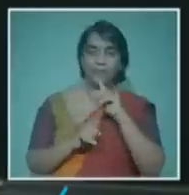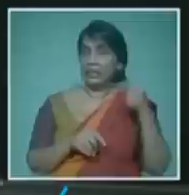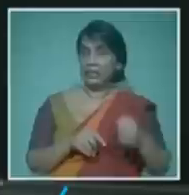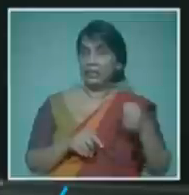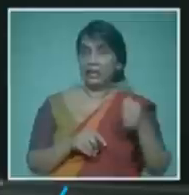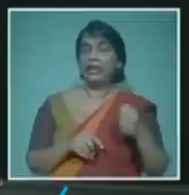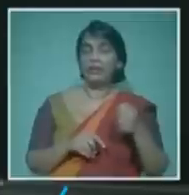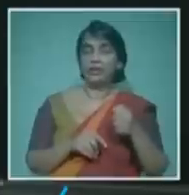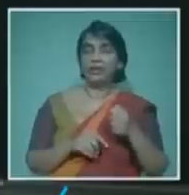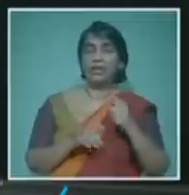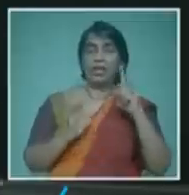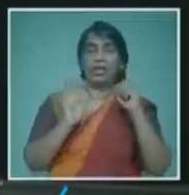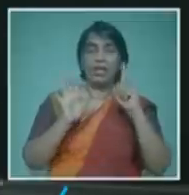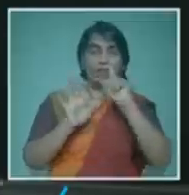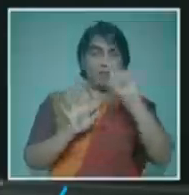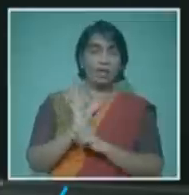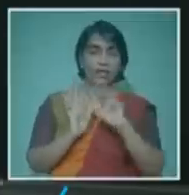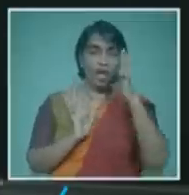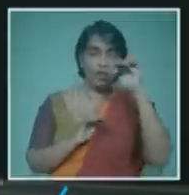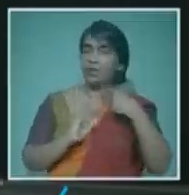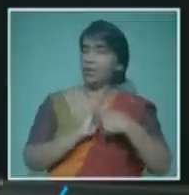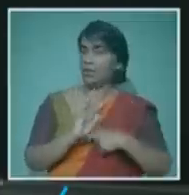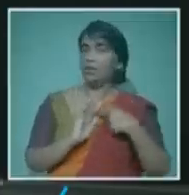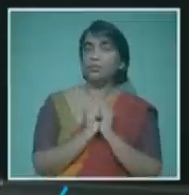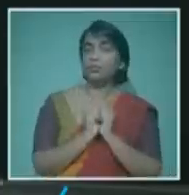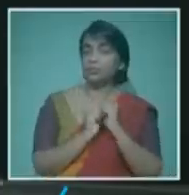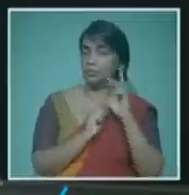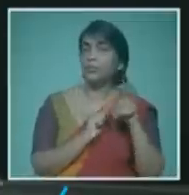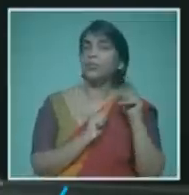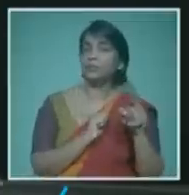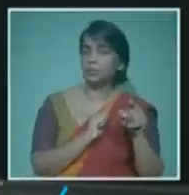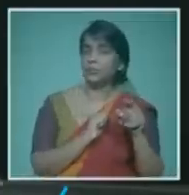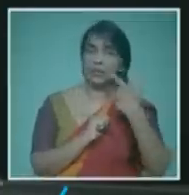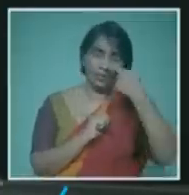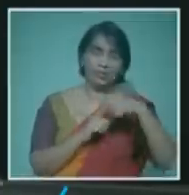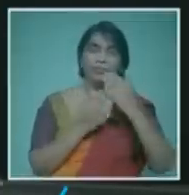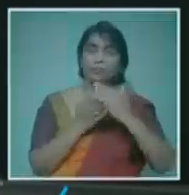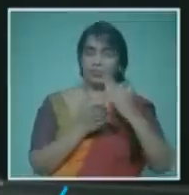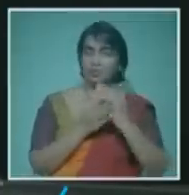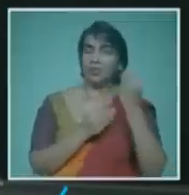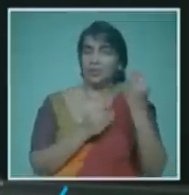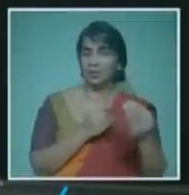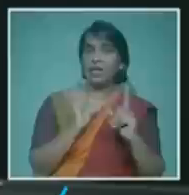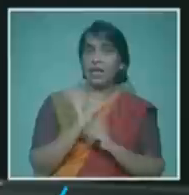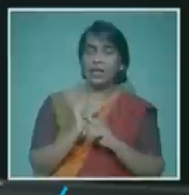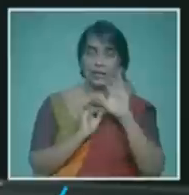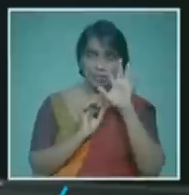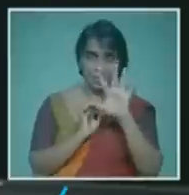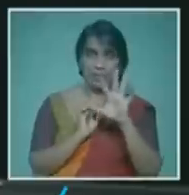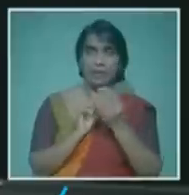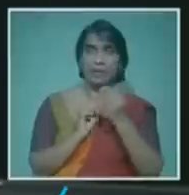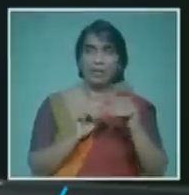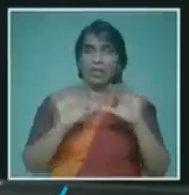රථ දසලක්ෂ 90000කට පමණ ප්‍රමාණයක් මුළු රටේම සේවය කරනවා ඒ අයට මේ ඉන්ධන කෝටාවක් ලබා දෙනකොට ලීටර් 5යි ලබා දෙන